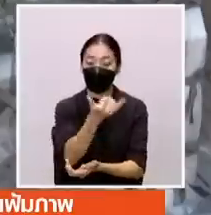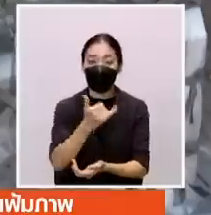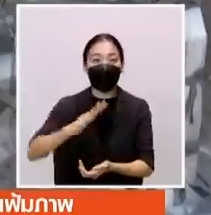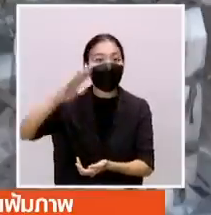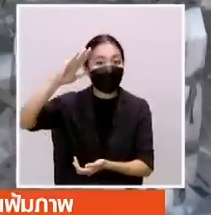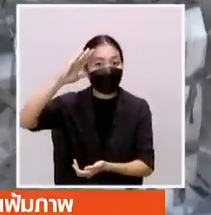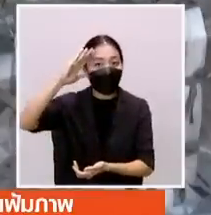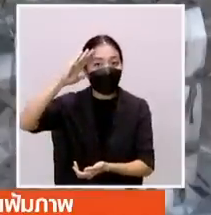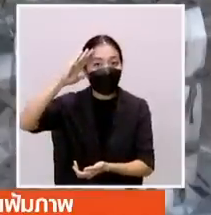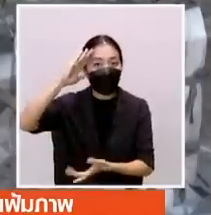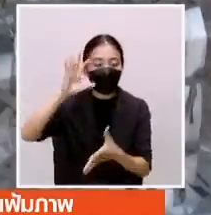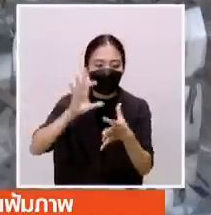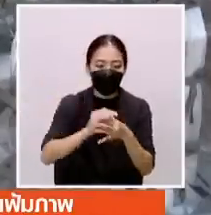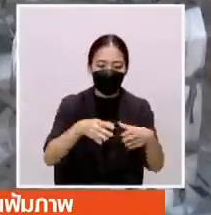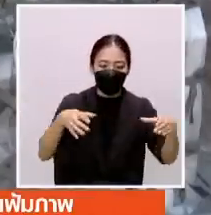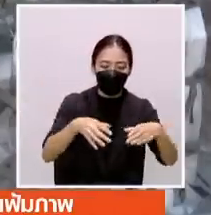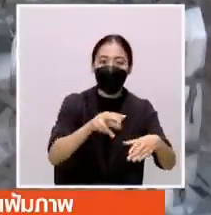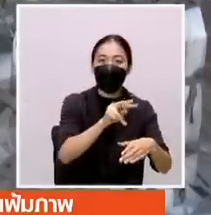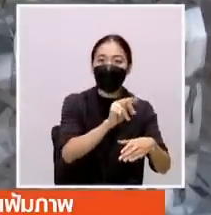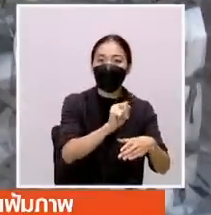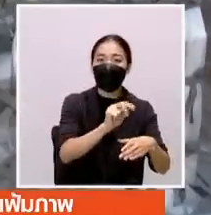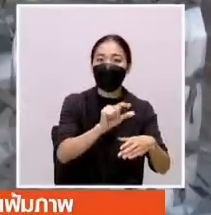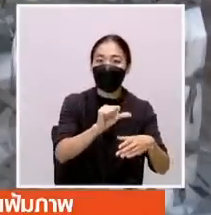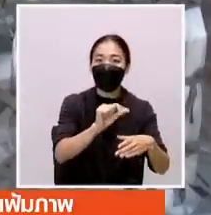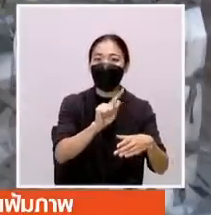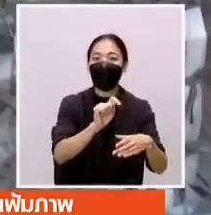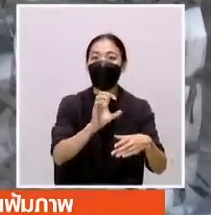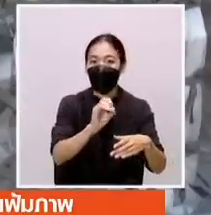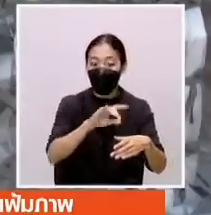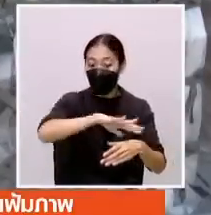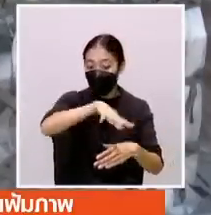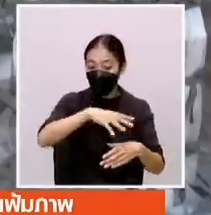ประเทศสมาชิกองค์การนาโตในยุโรปได้ด้วยครับ